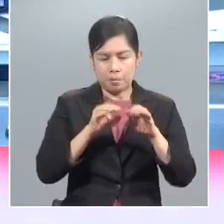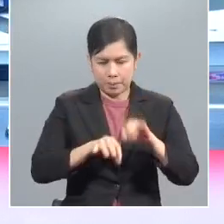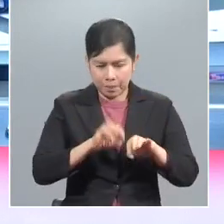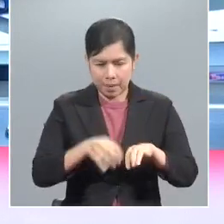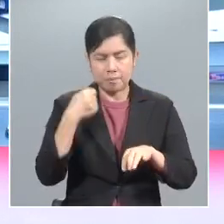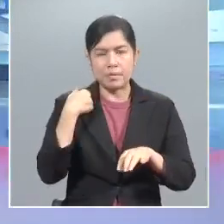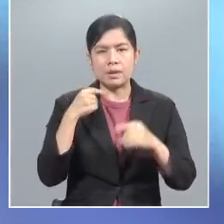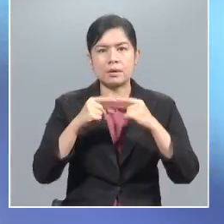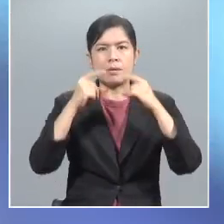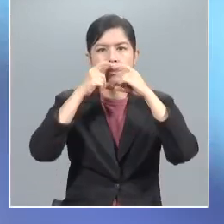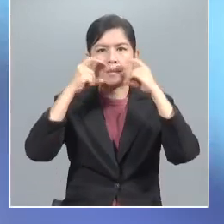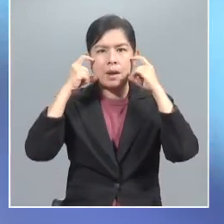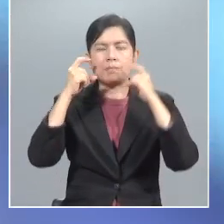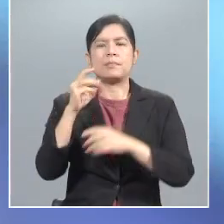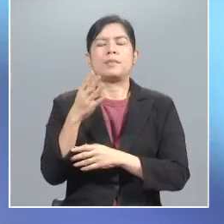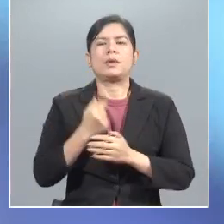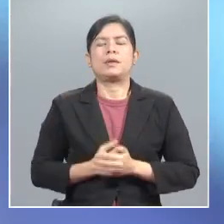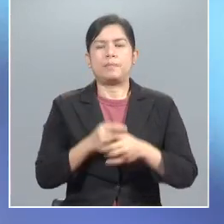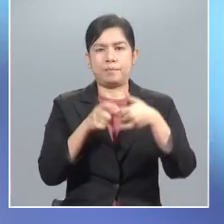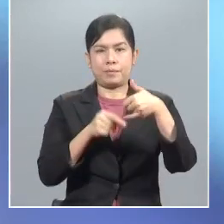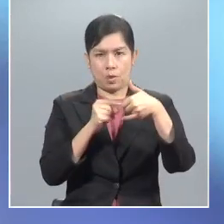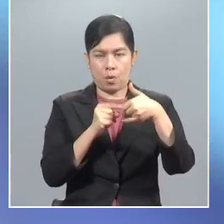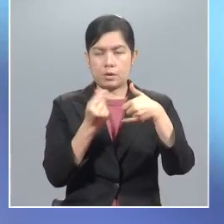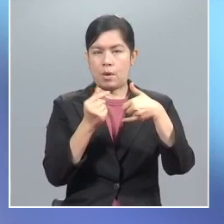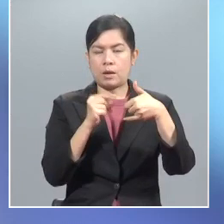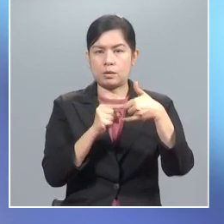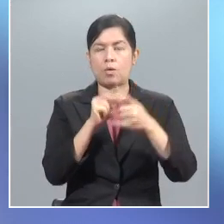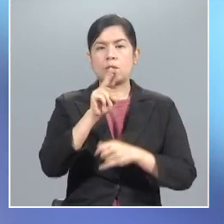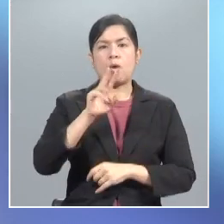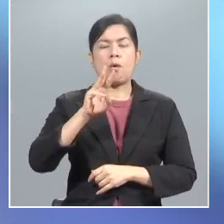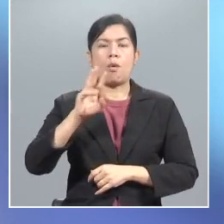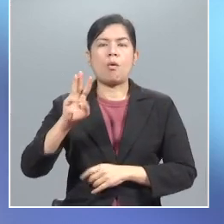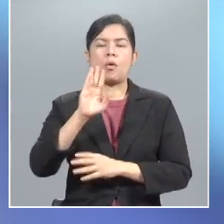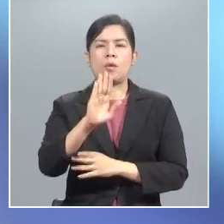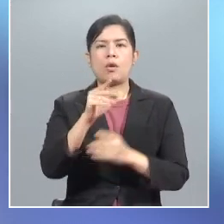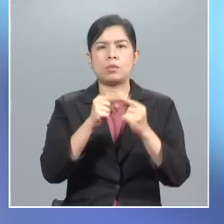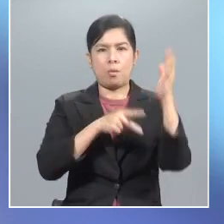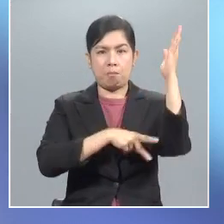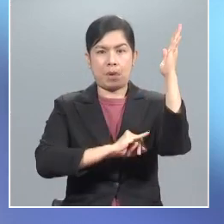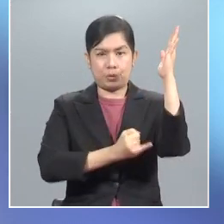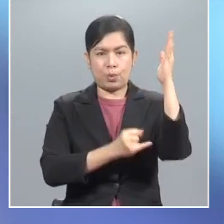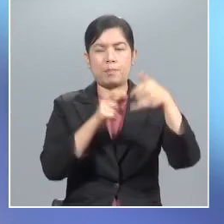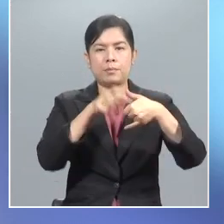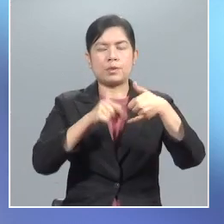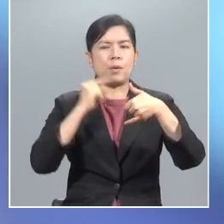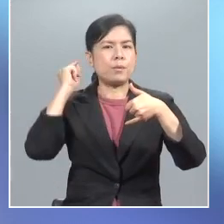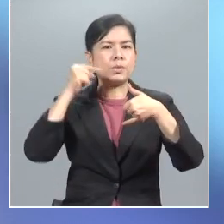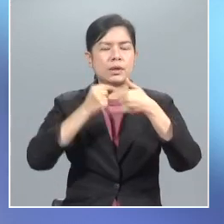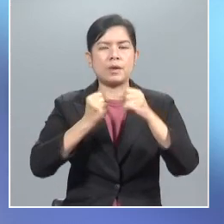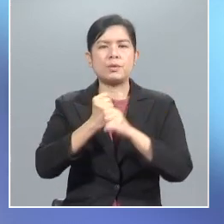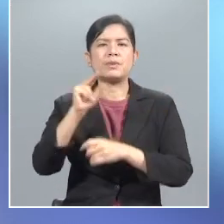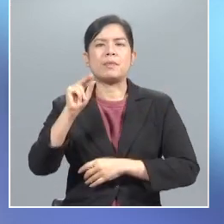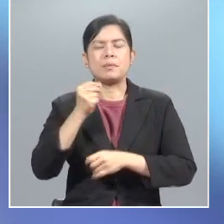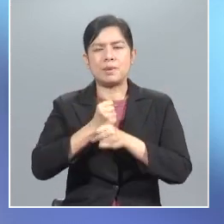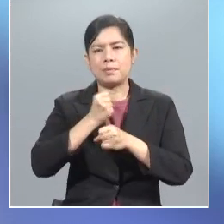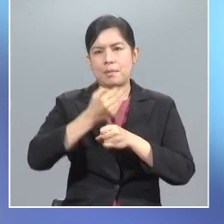voirรายนี้ไปผู้ปวายรายที่ 266 โ ของจังหวัดอายุ 30 ปี อาชีพ ข้าาย ค